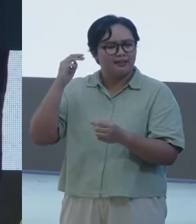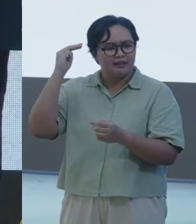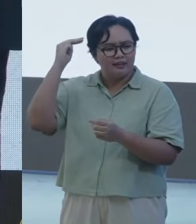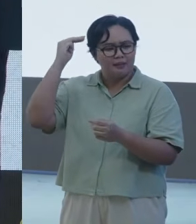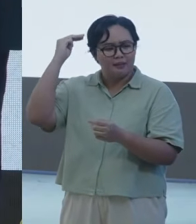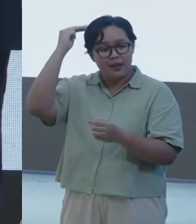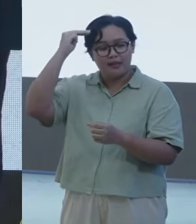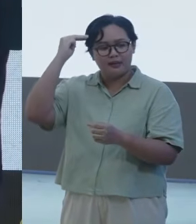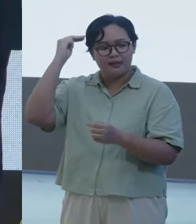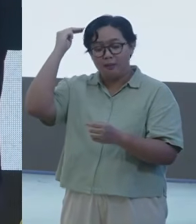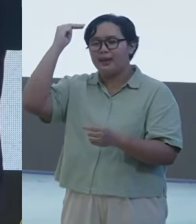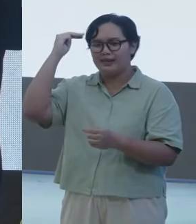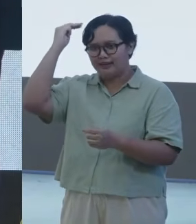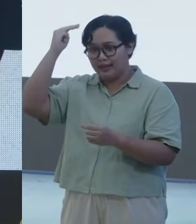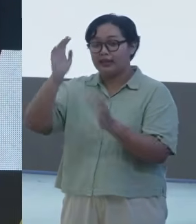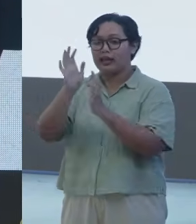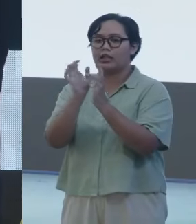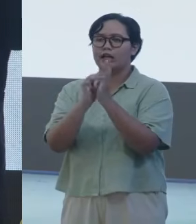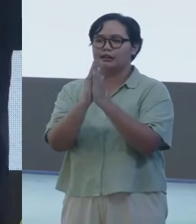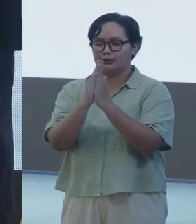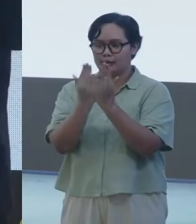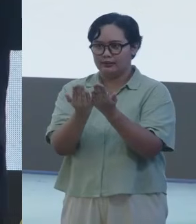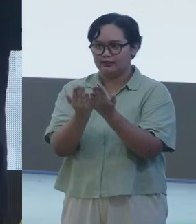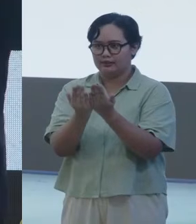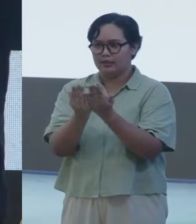Ayun, alam niyo na.